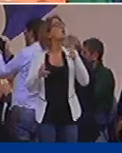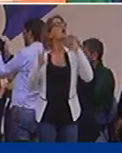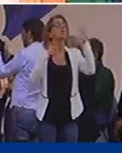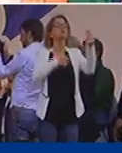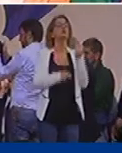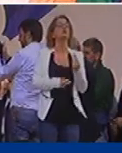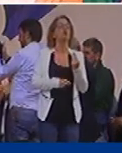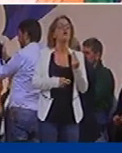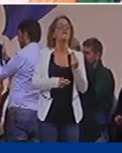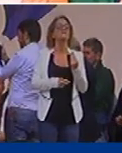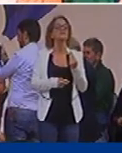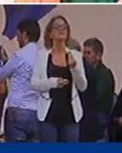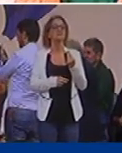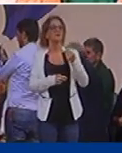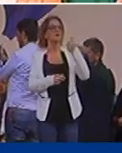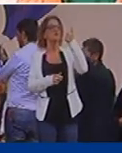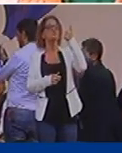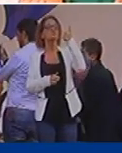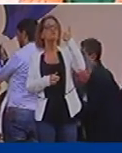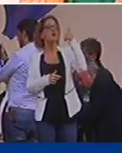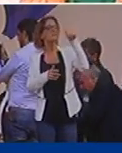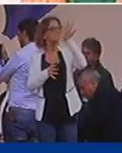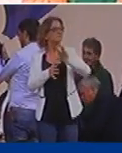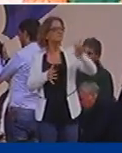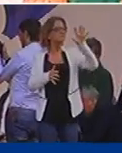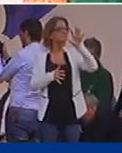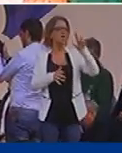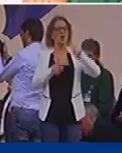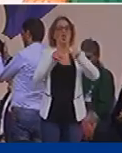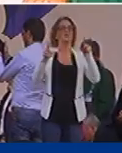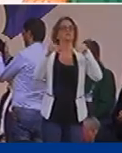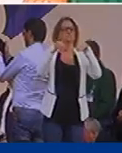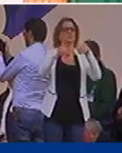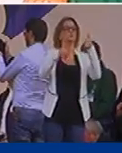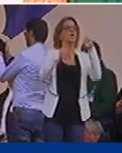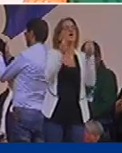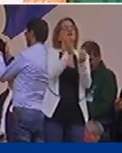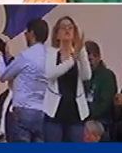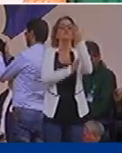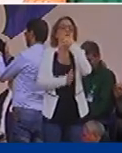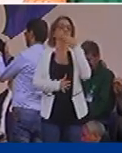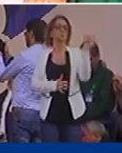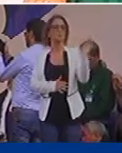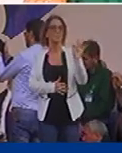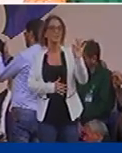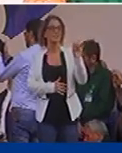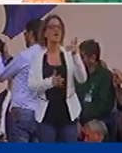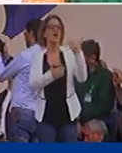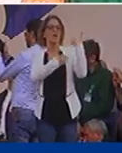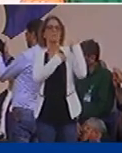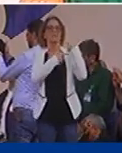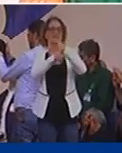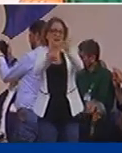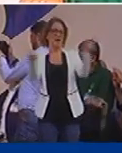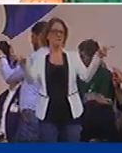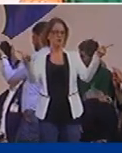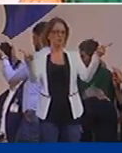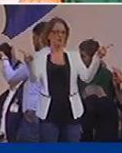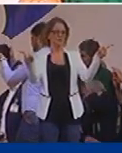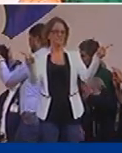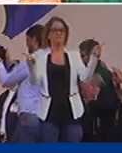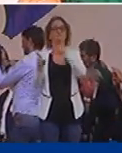è mia, che non è di nessuno, che è una creatura stupenda che appartiene a voi.